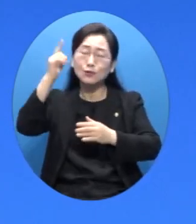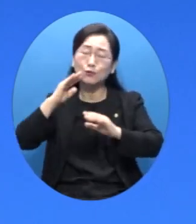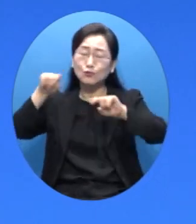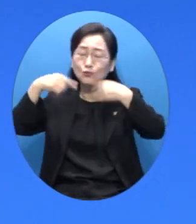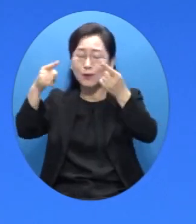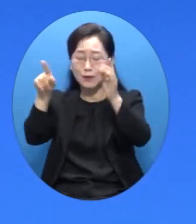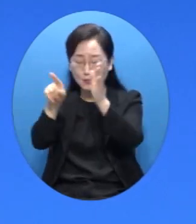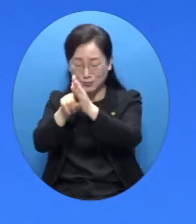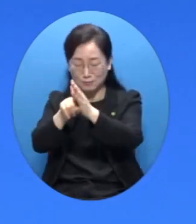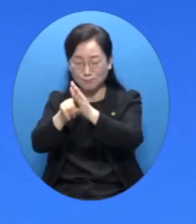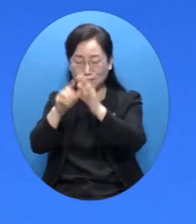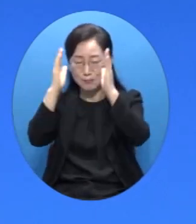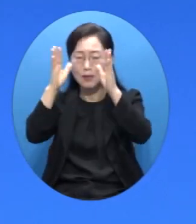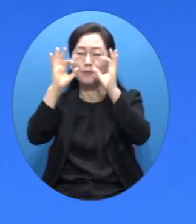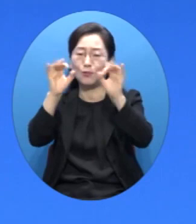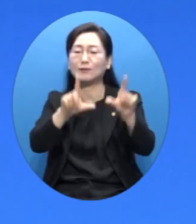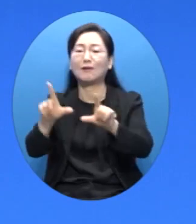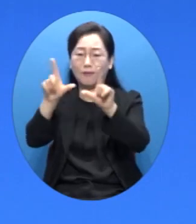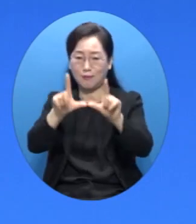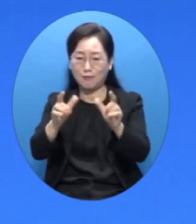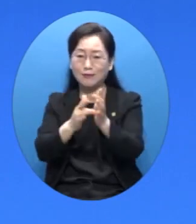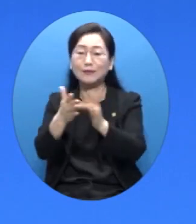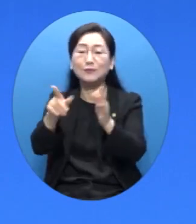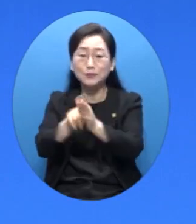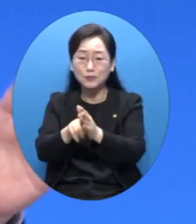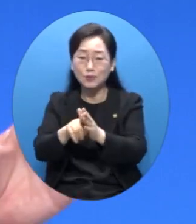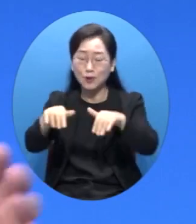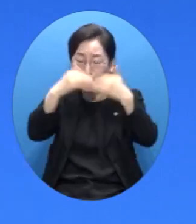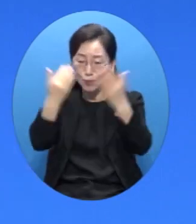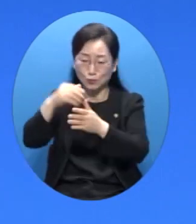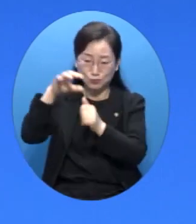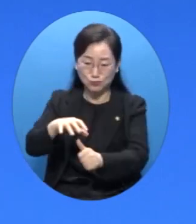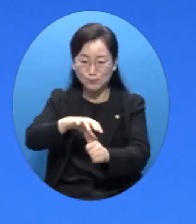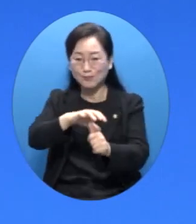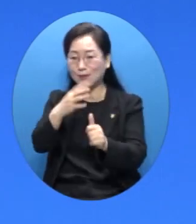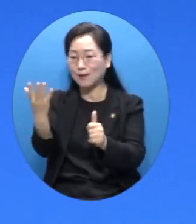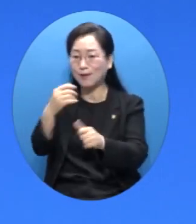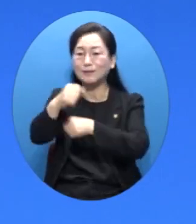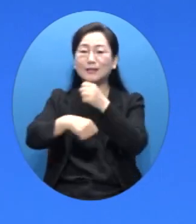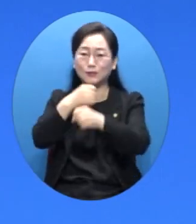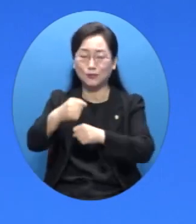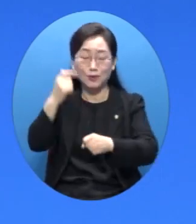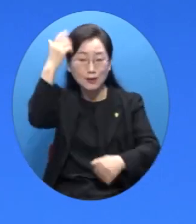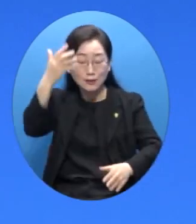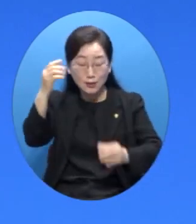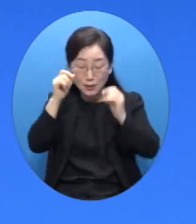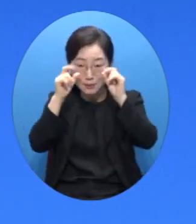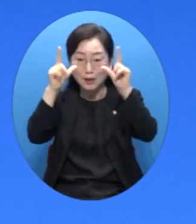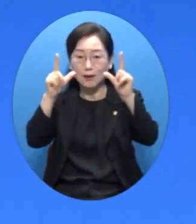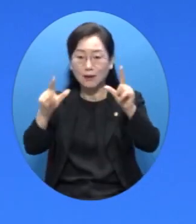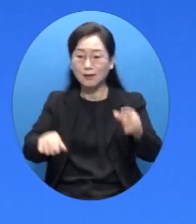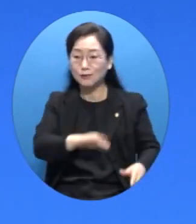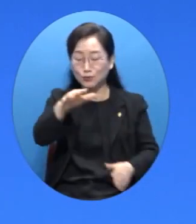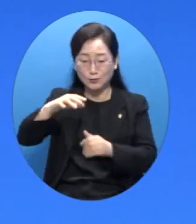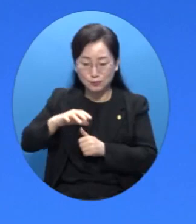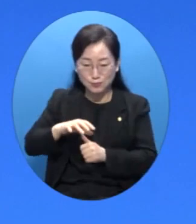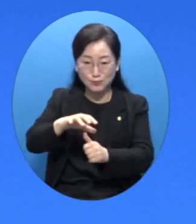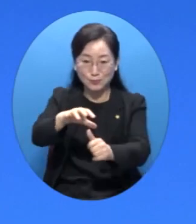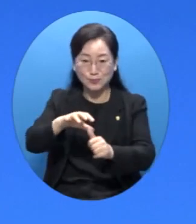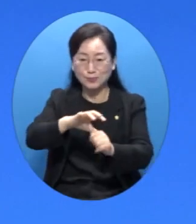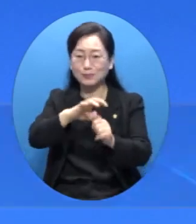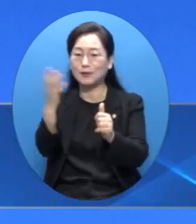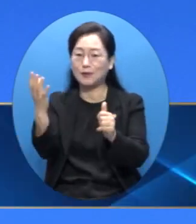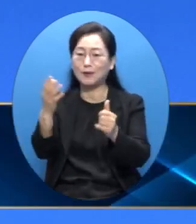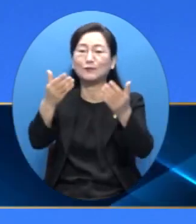되는 것입니다. 예수님을 믿게 되면 우리는 모든 눌린 데서 자유함을 받게 됩니다. 영의 눈을 떠지면 우리를 눌린 데서